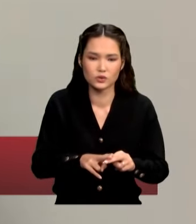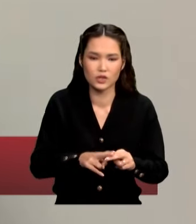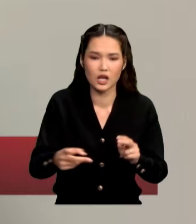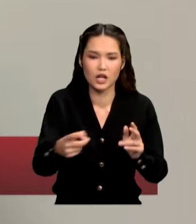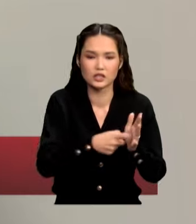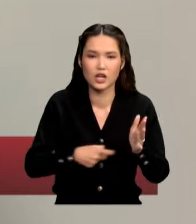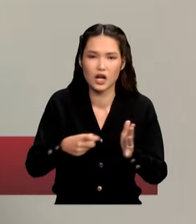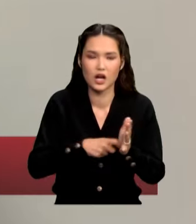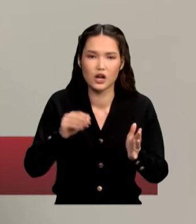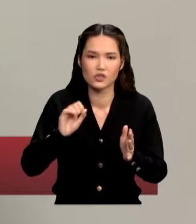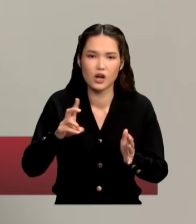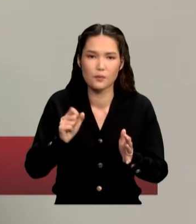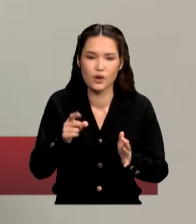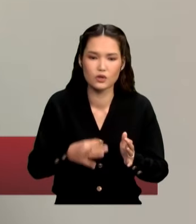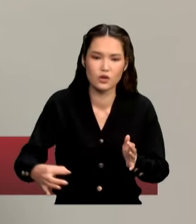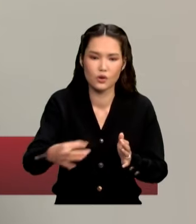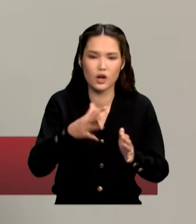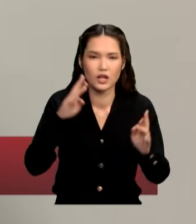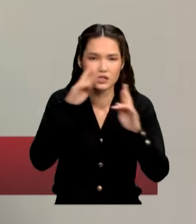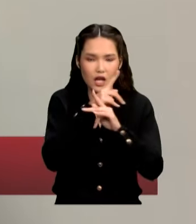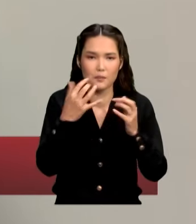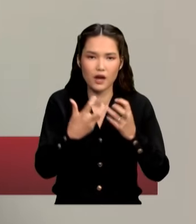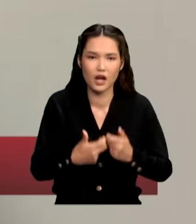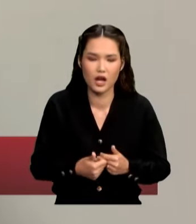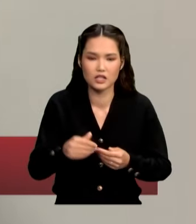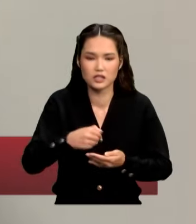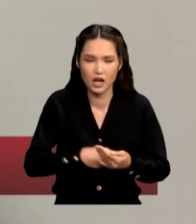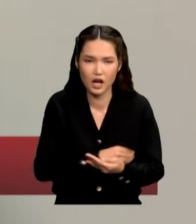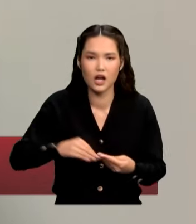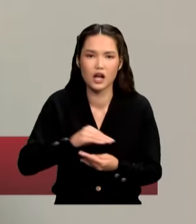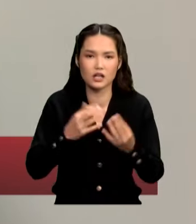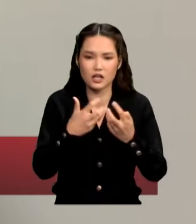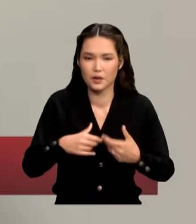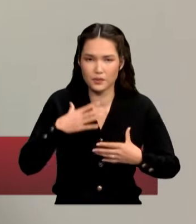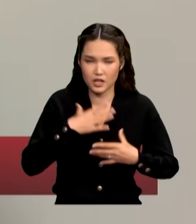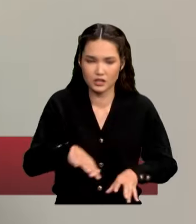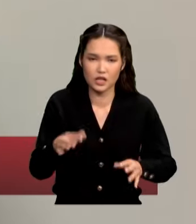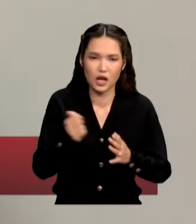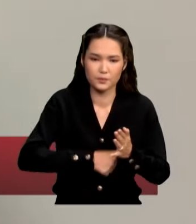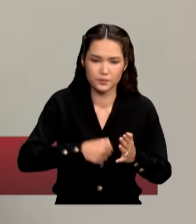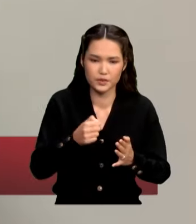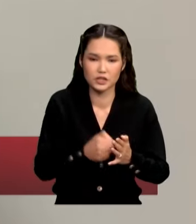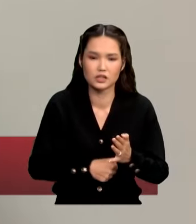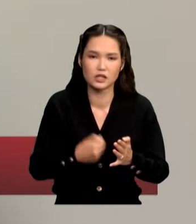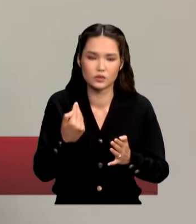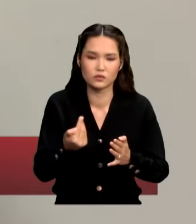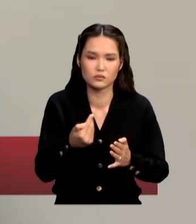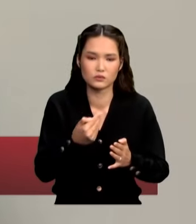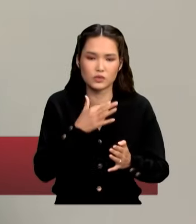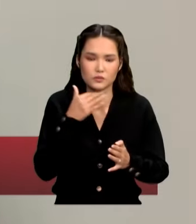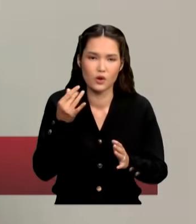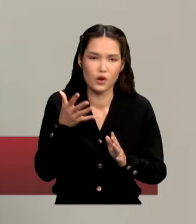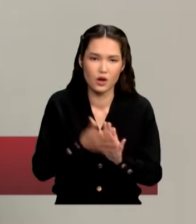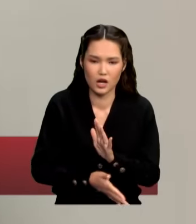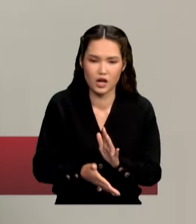Қарағанды және Ұлытау облыстары бойынша қайта есептеу жүргізілмеді, өйткені қызмет сыртқы ауа